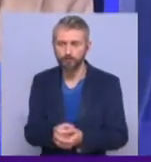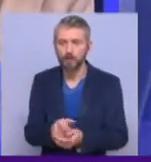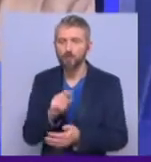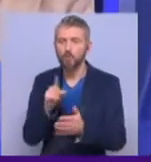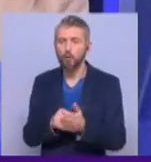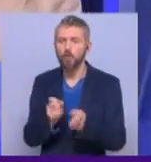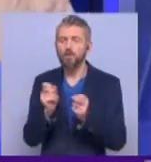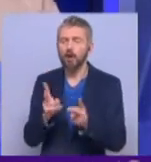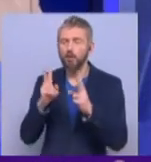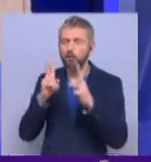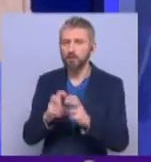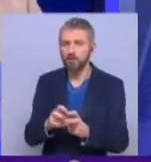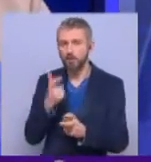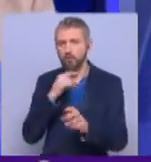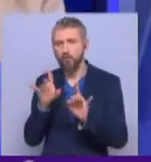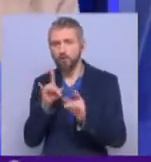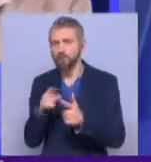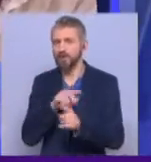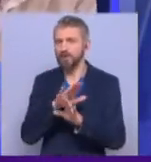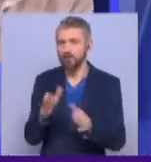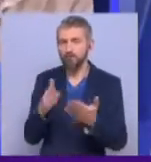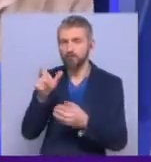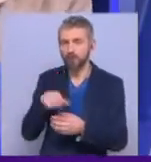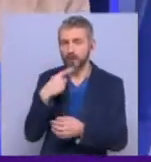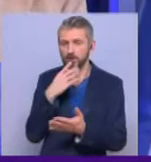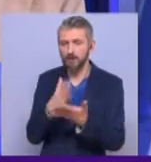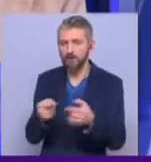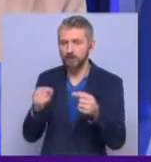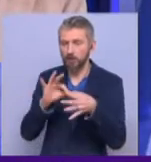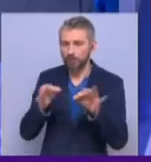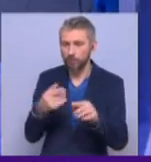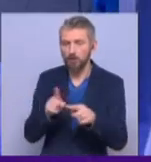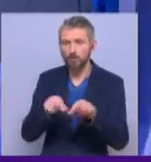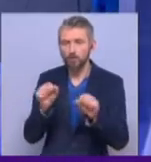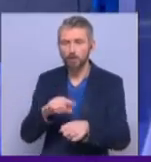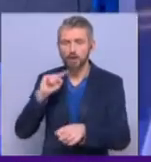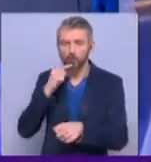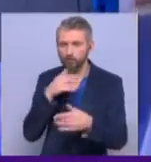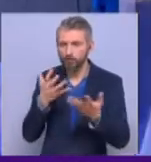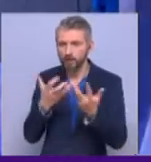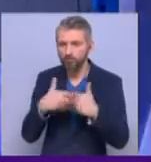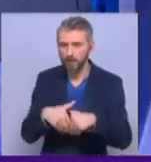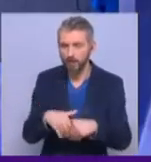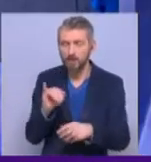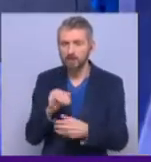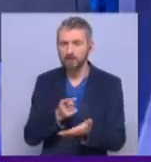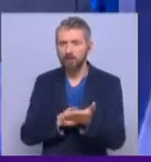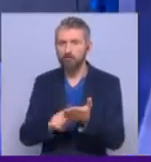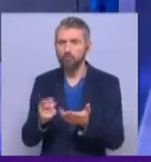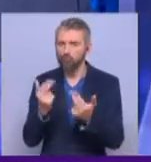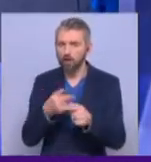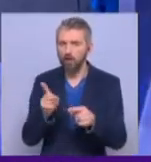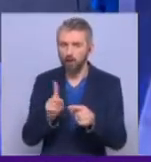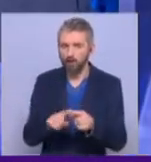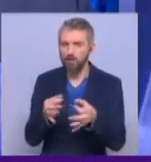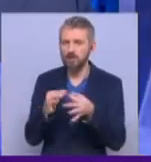яким образом оценивать, популизм, не популизм. Если человек говорит, что есть конкретная формула, которую можно там экономически рассчитать и доказать, что да,